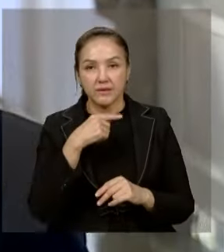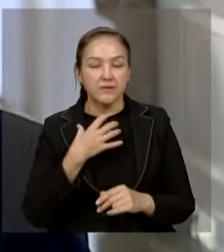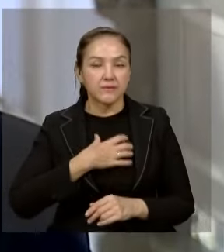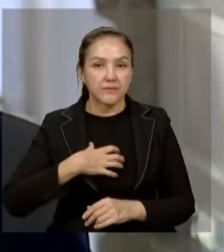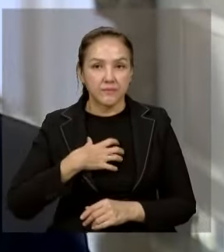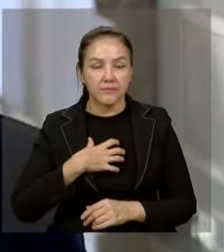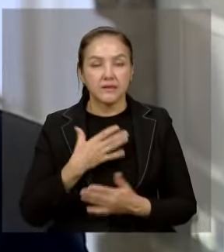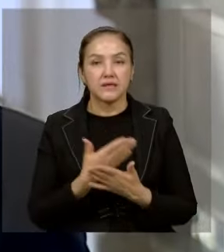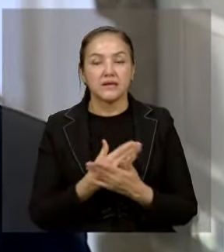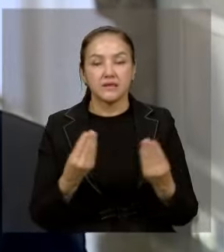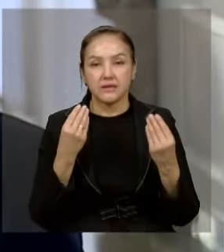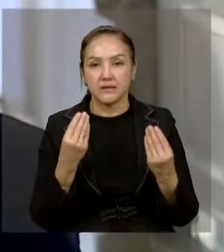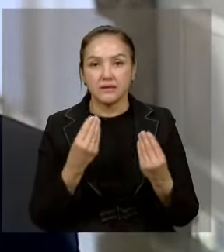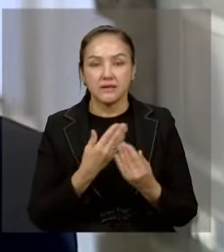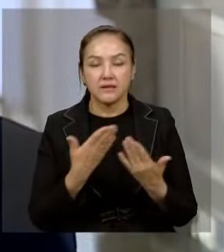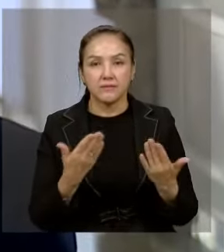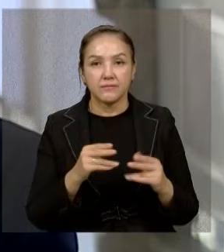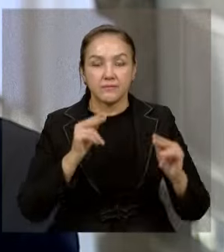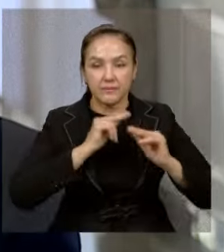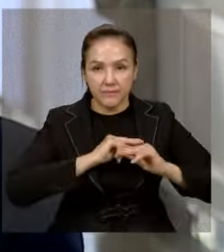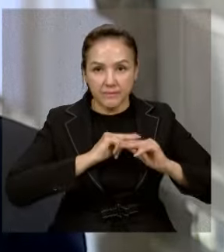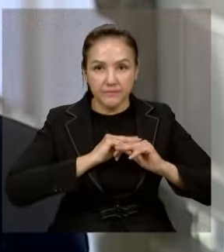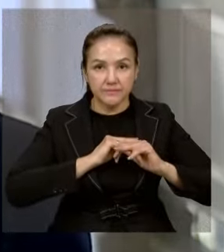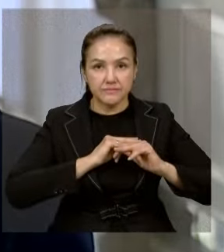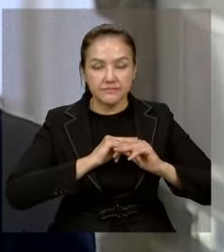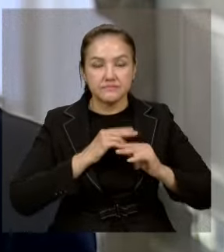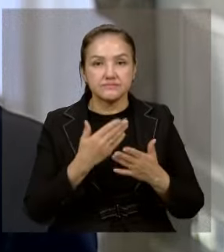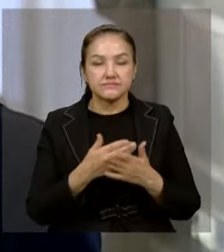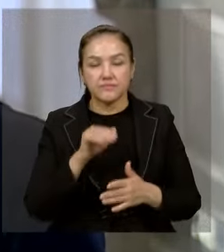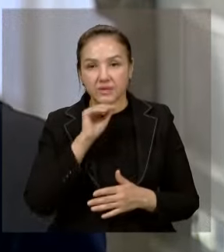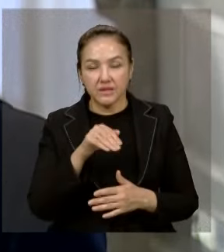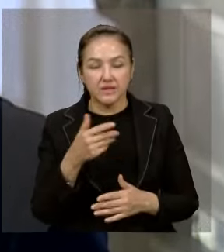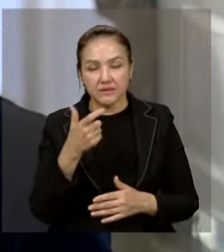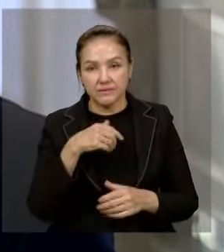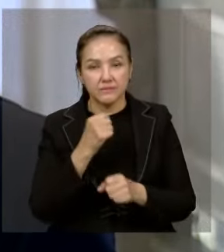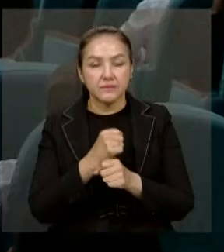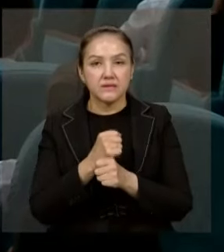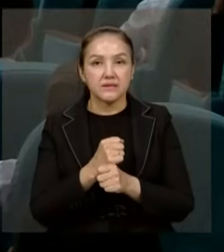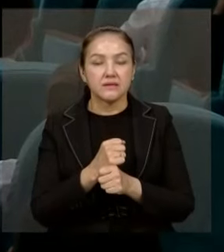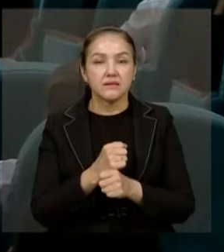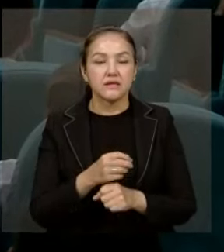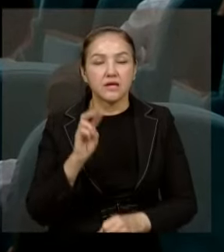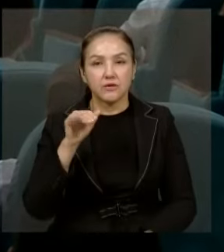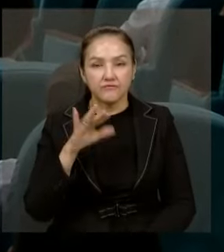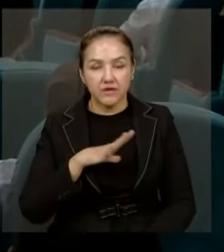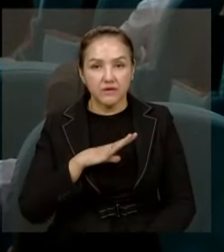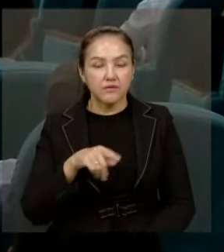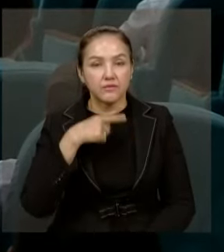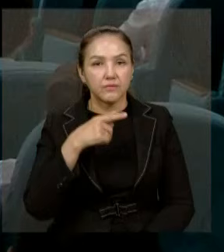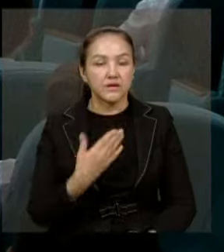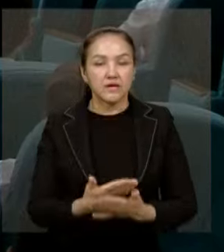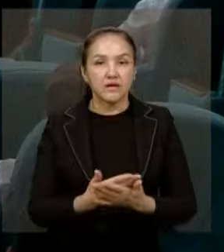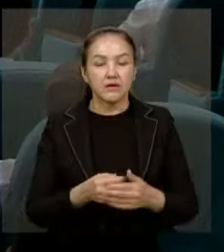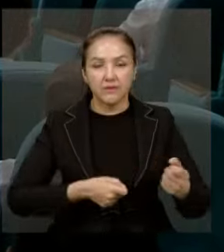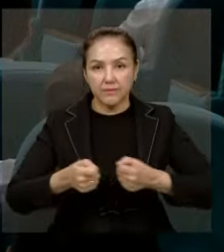важность ценность наличия кадров наличия профессионалов своей деятельности своей сферы Касым Тукаев подчеркнул что